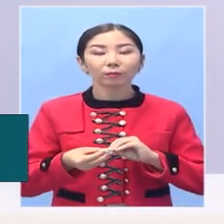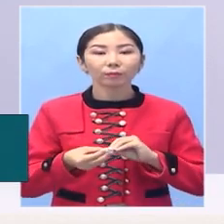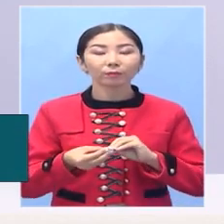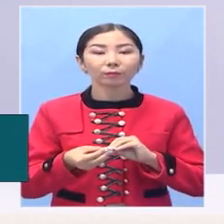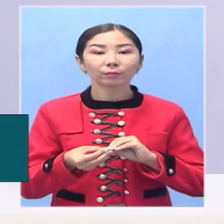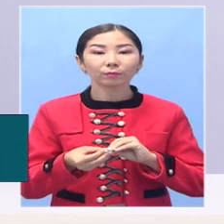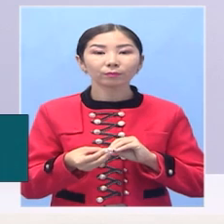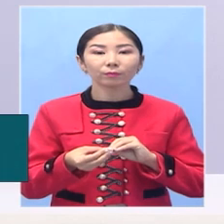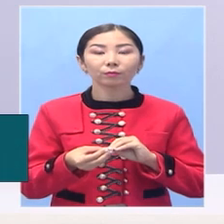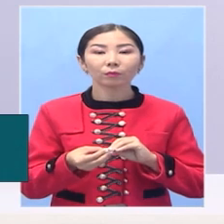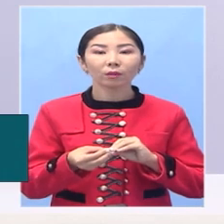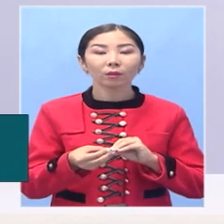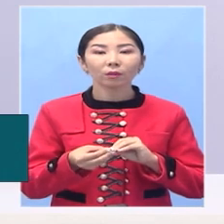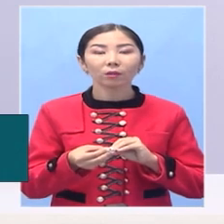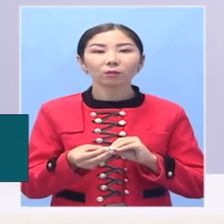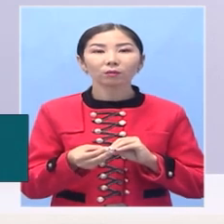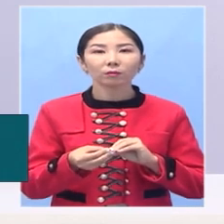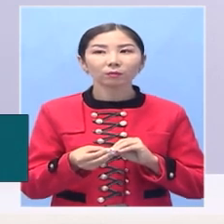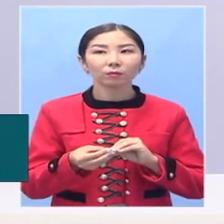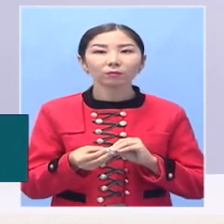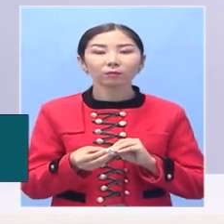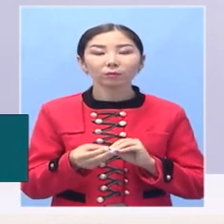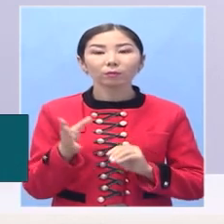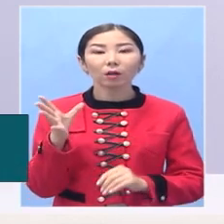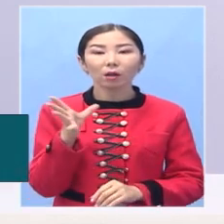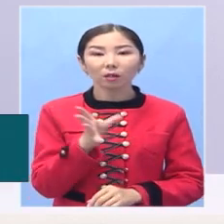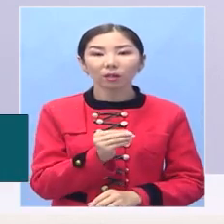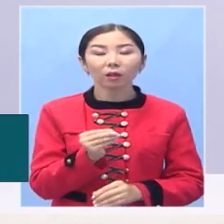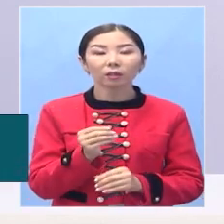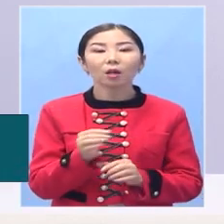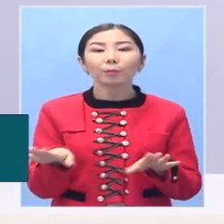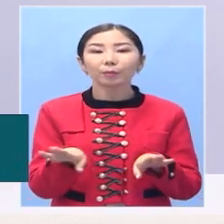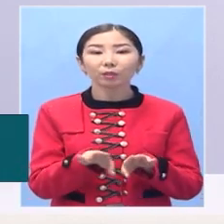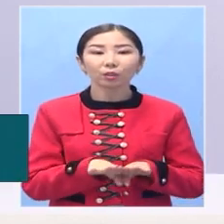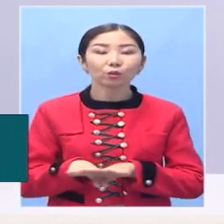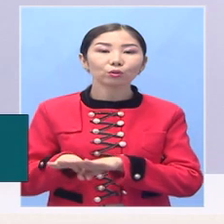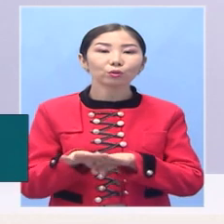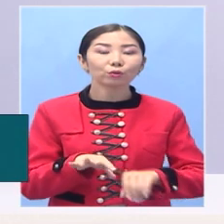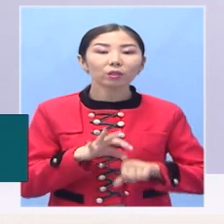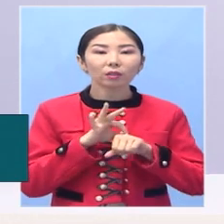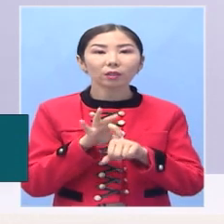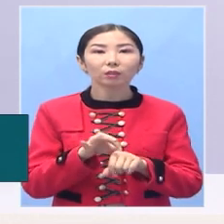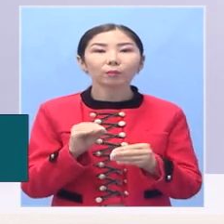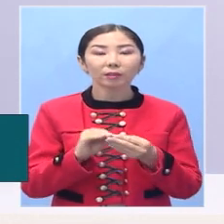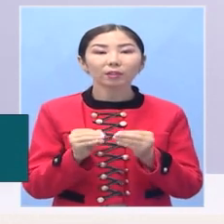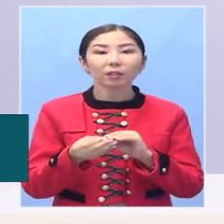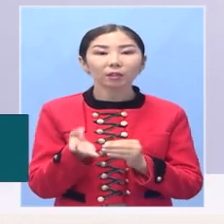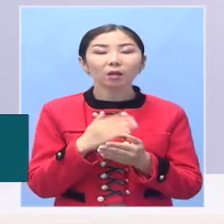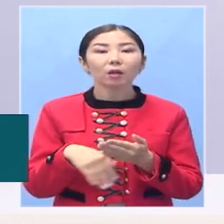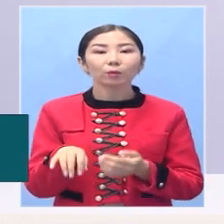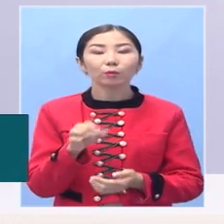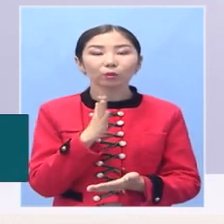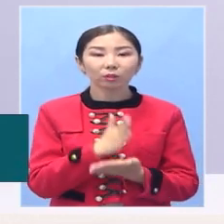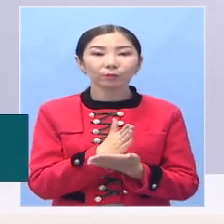сол бар жүр болатын болса да оның барлығы қатарласып жүріп жатқасын, кішкене сол мәселелер болып жатыр қазір енді